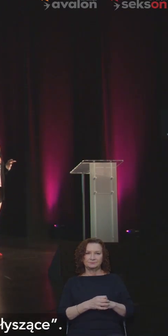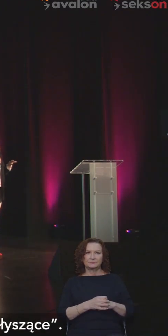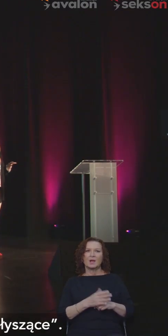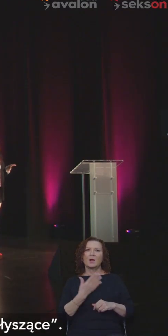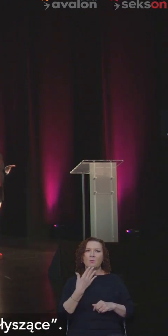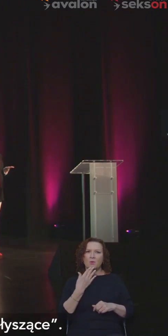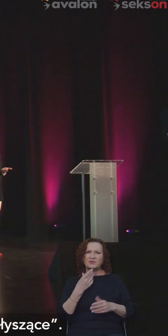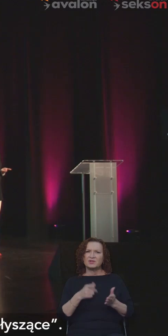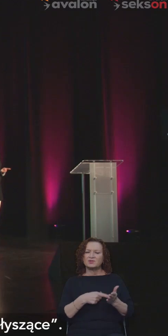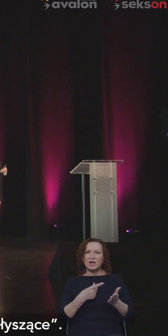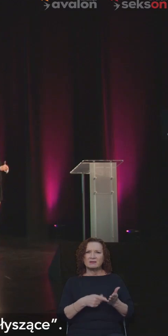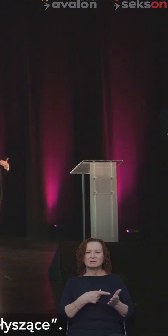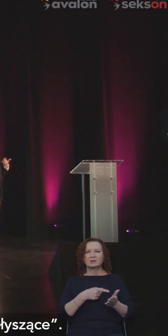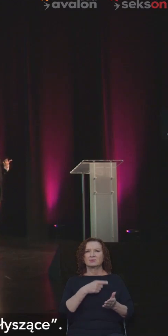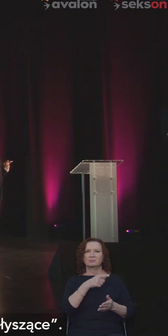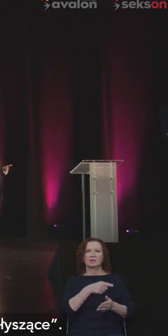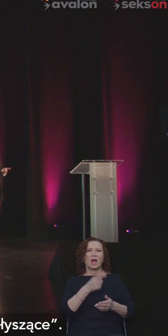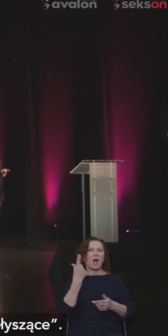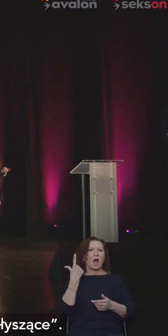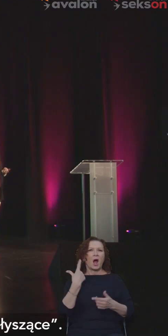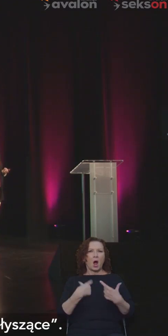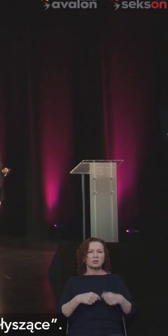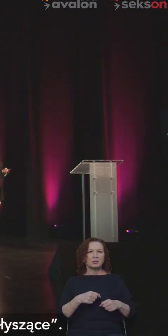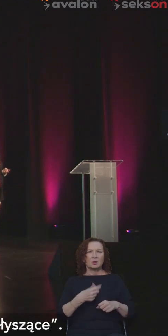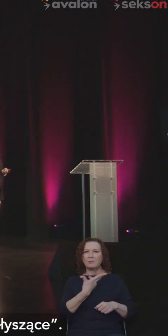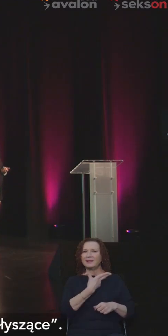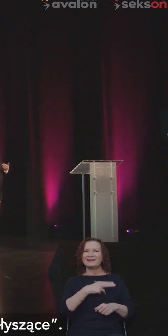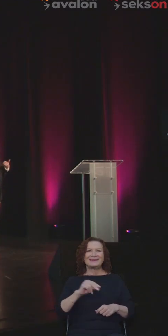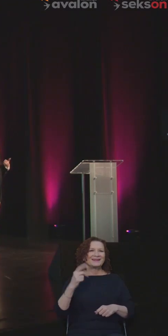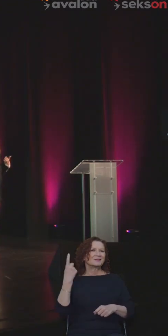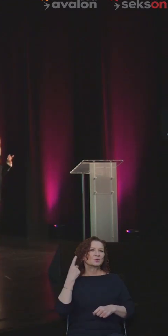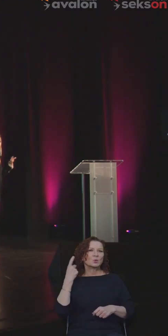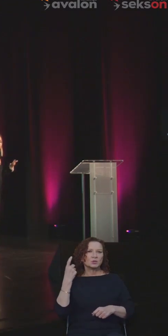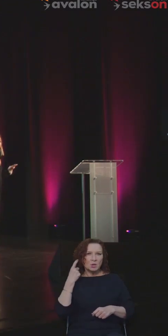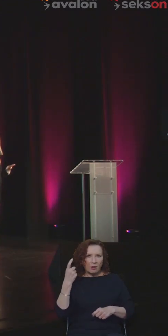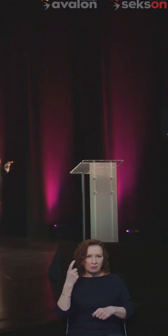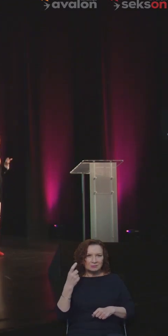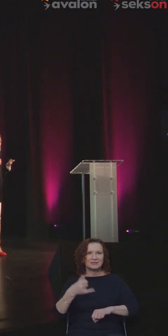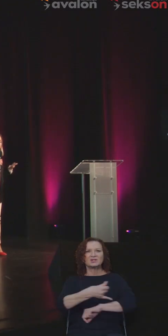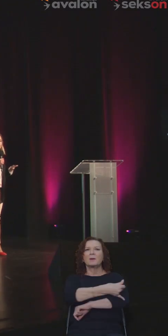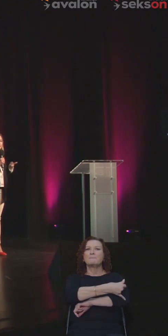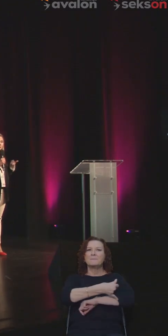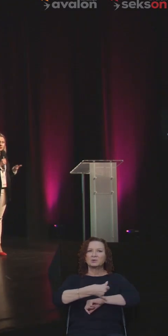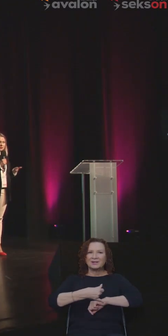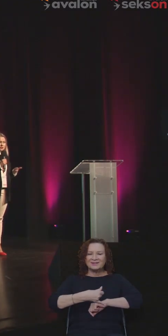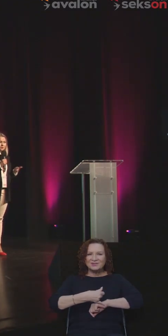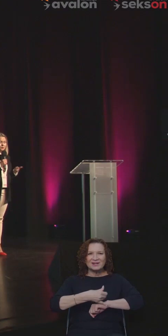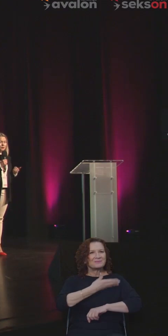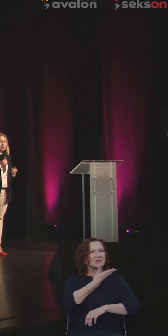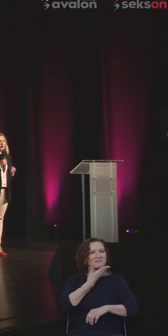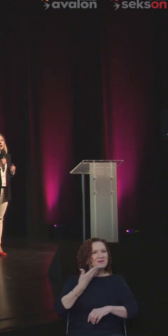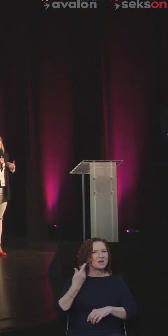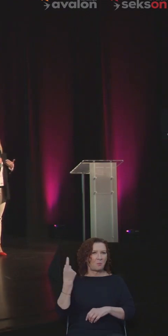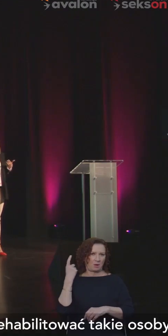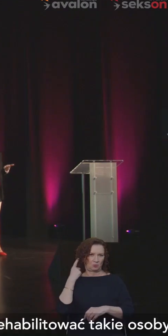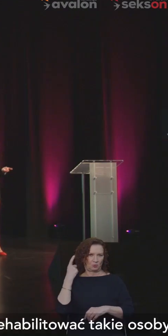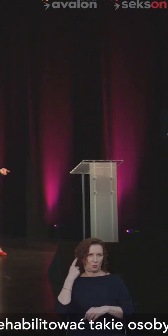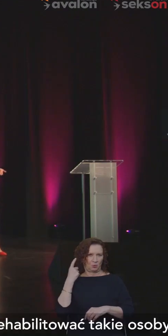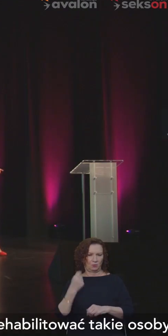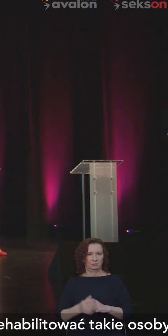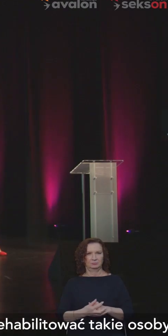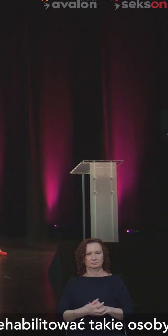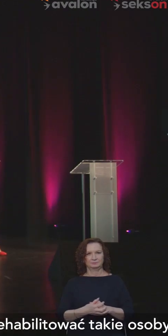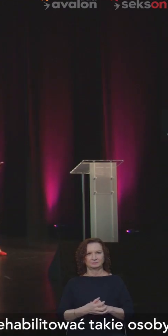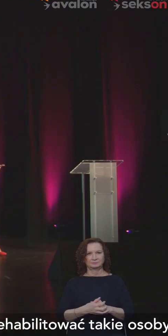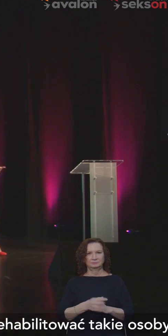mówi się często wtedy o takich osobach, osoby niesłyszące. Czyli podkreślamy ten brak, ten deficyt.